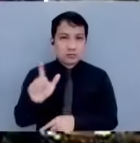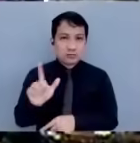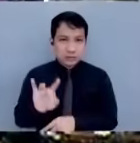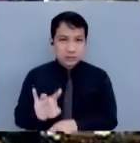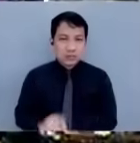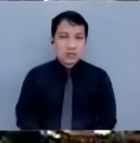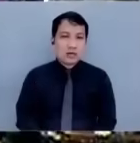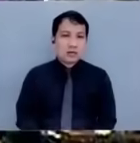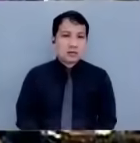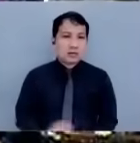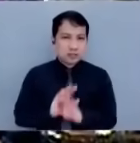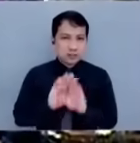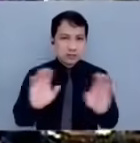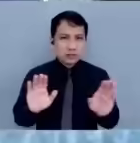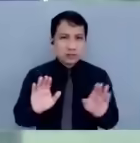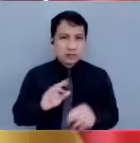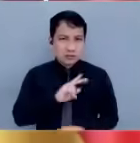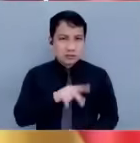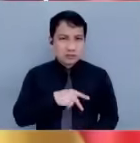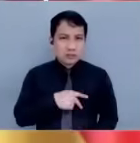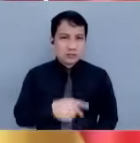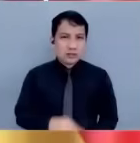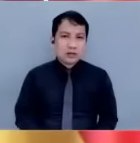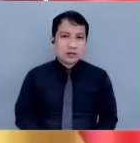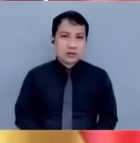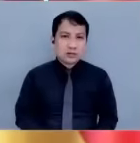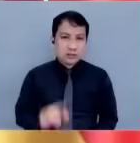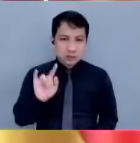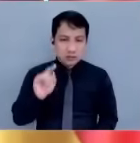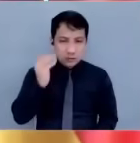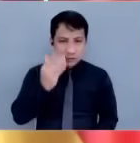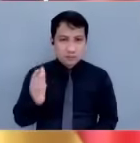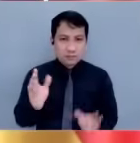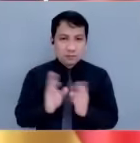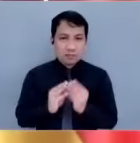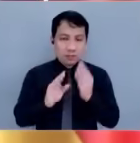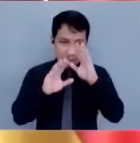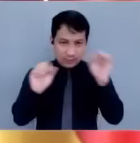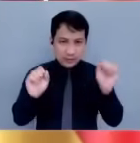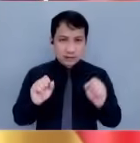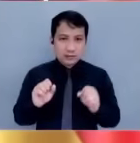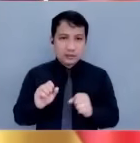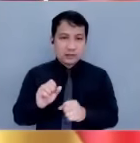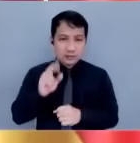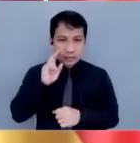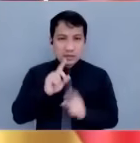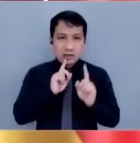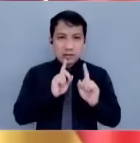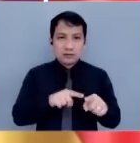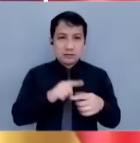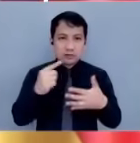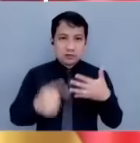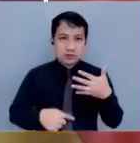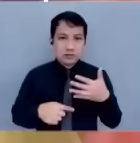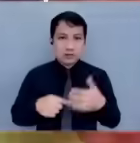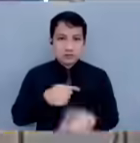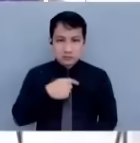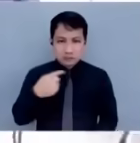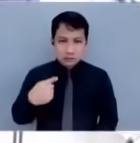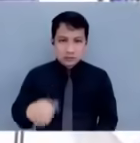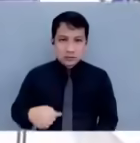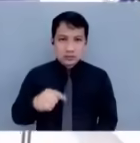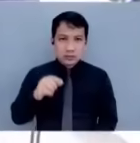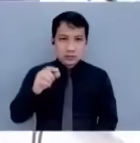naman daw kasi siya namemersonal. Sa press conference din ni PBBM, sinagot niya ang pahayag ni Chinese President Xi